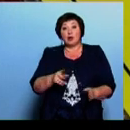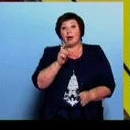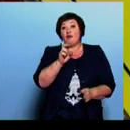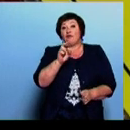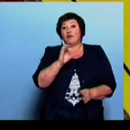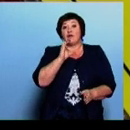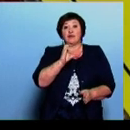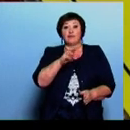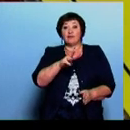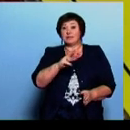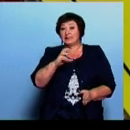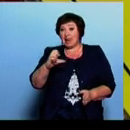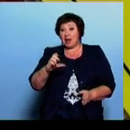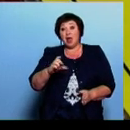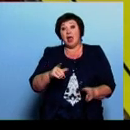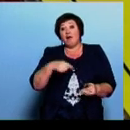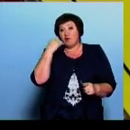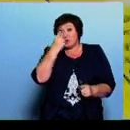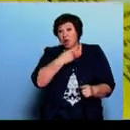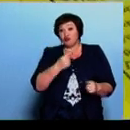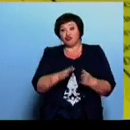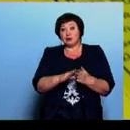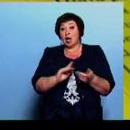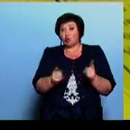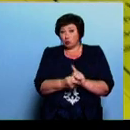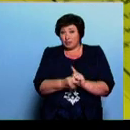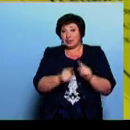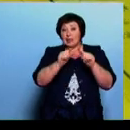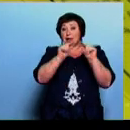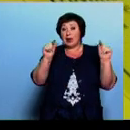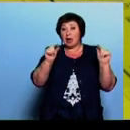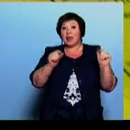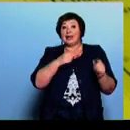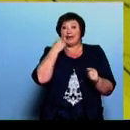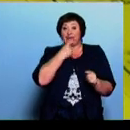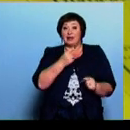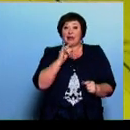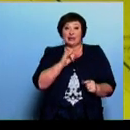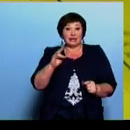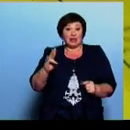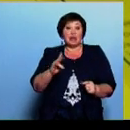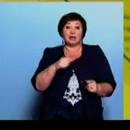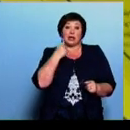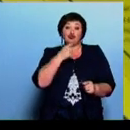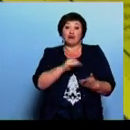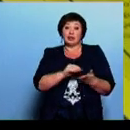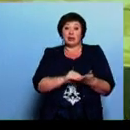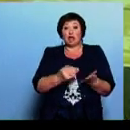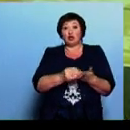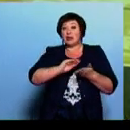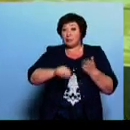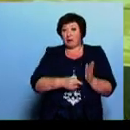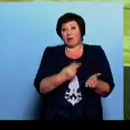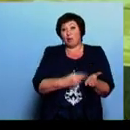медико-социальной экспертизы. Внешний знак тоже изменился. На полях появился индивидуальный код, личные данные, а также номер справки,